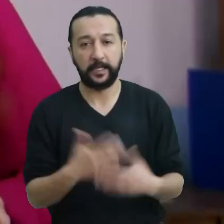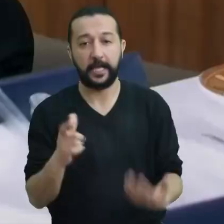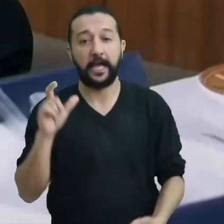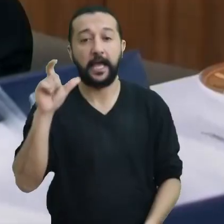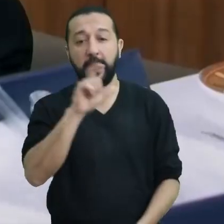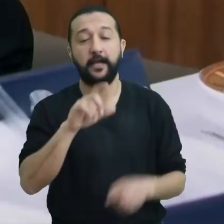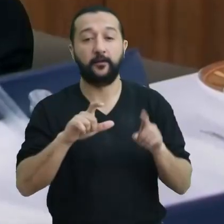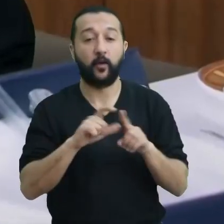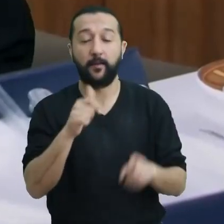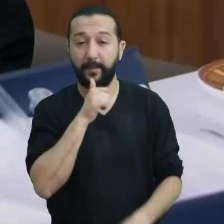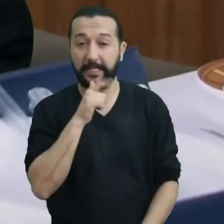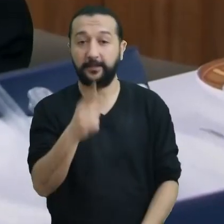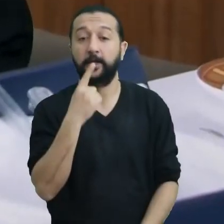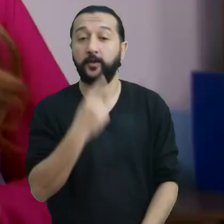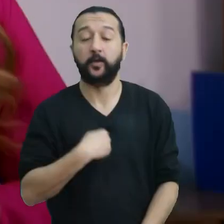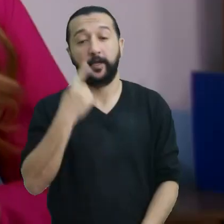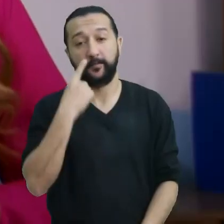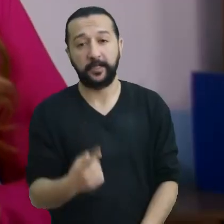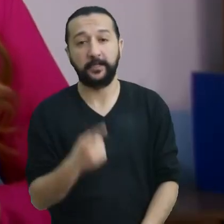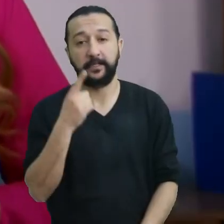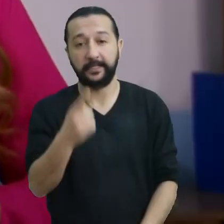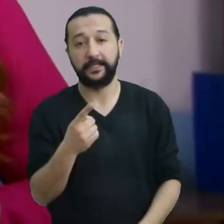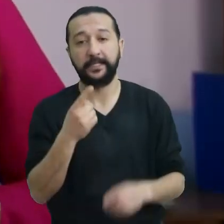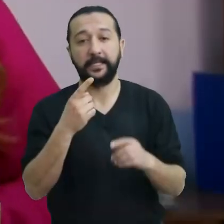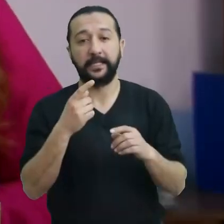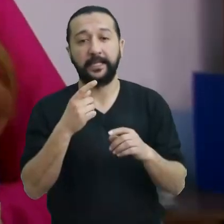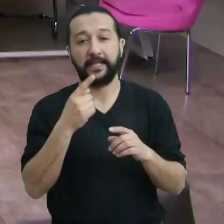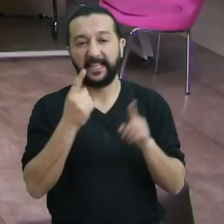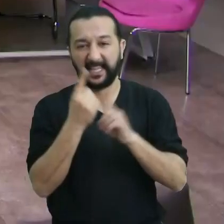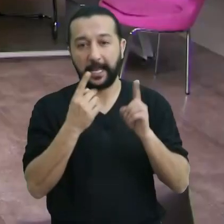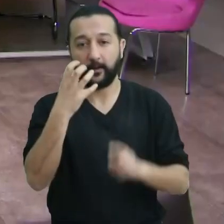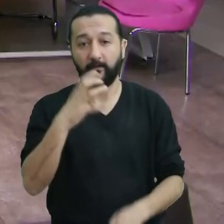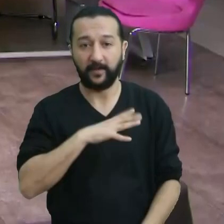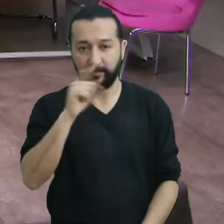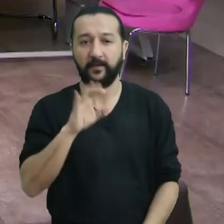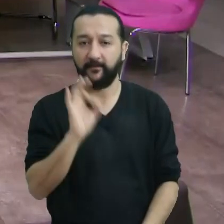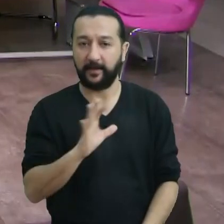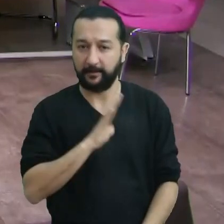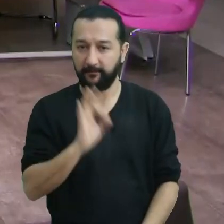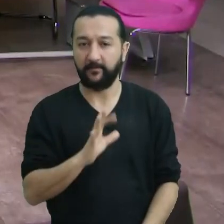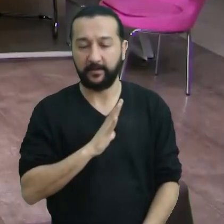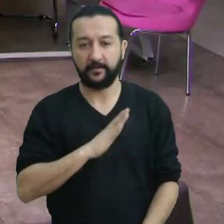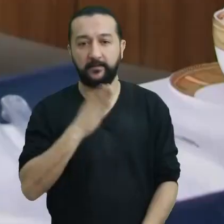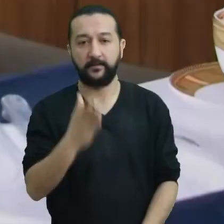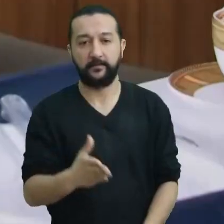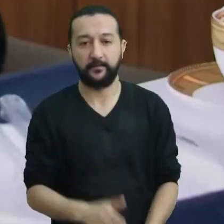Aydoğan Bey, söyleyin bakalım. Dikenli top var mı? Var tabii.